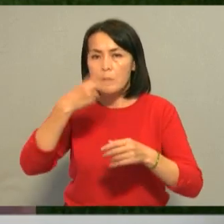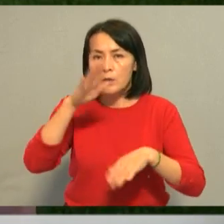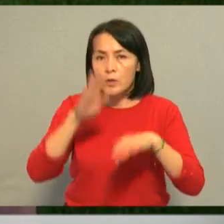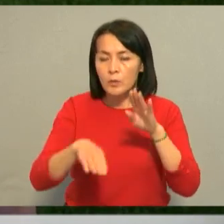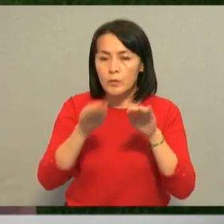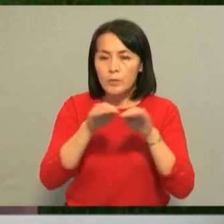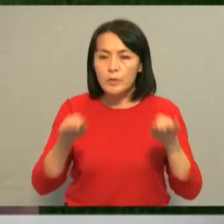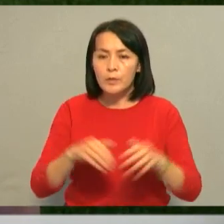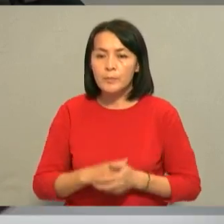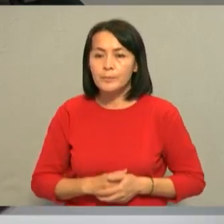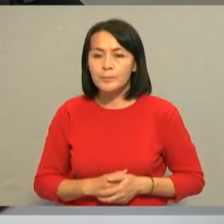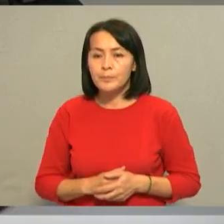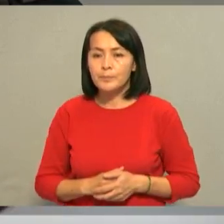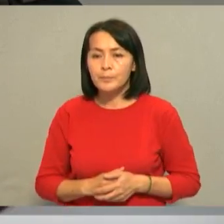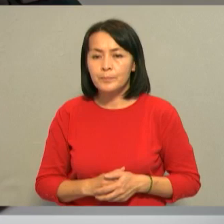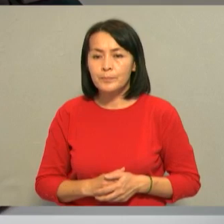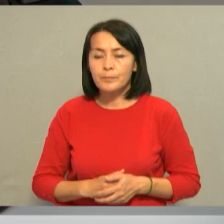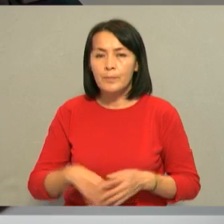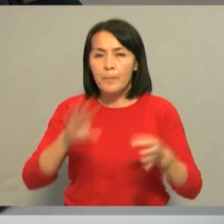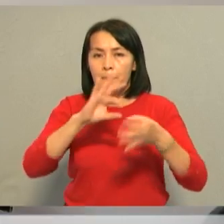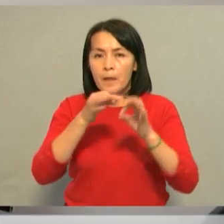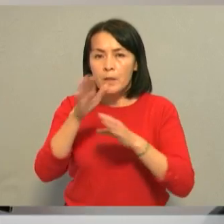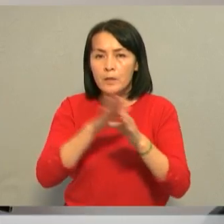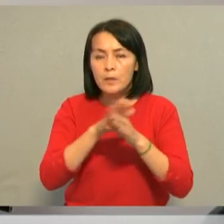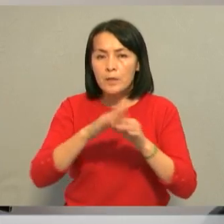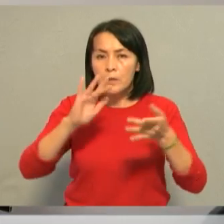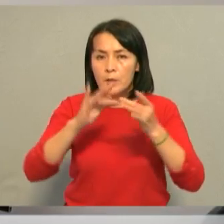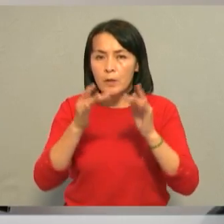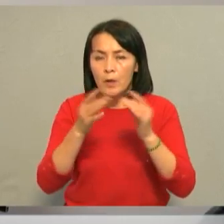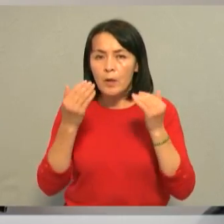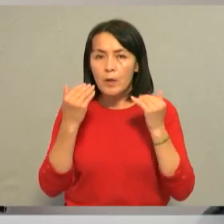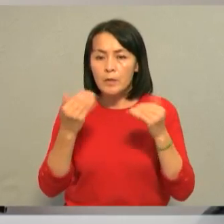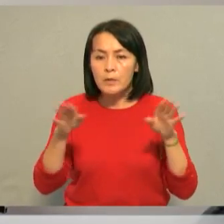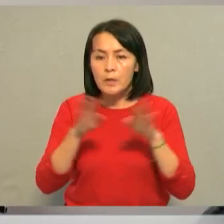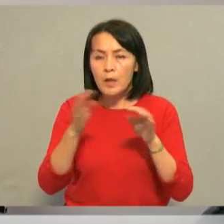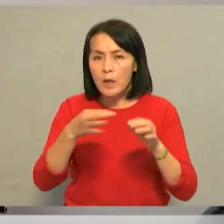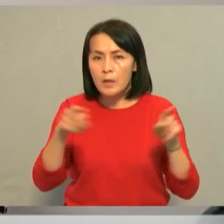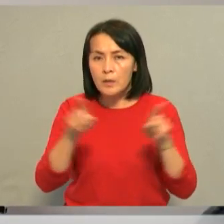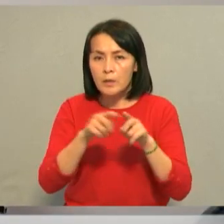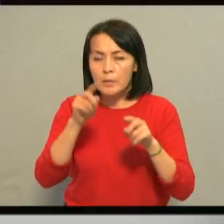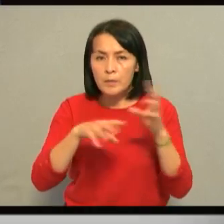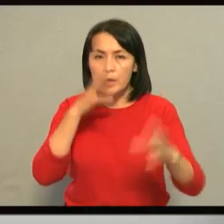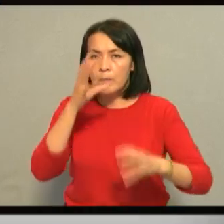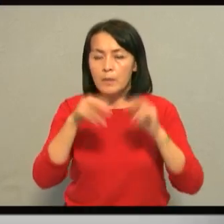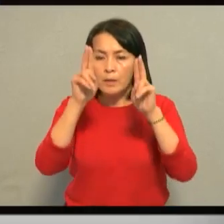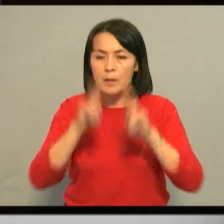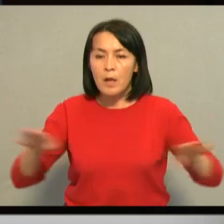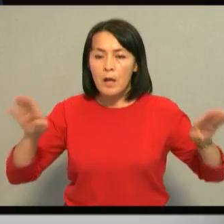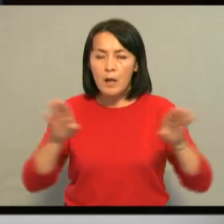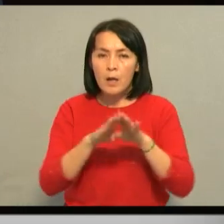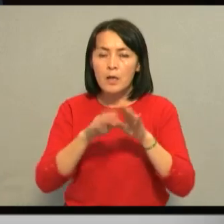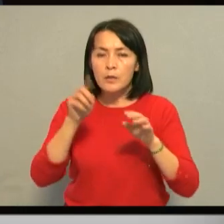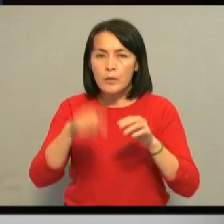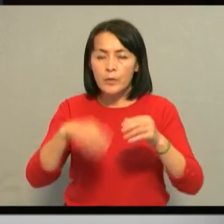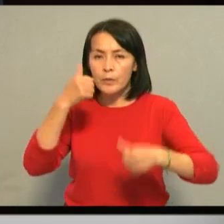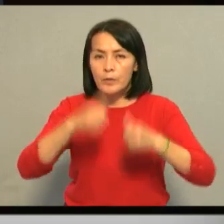лучших учеников Олимпиада проводится в электронном формате Сев что соответствует передовым мировым стандартам в образовании